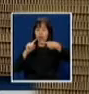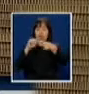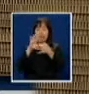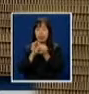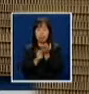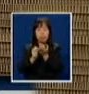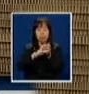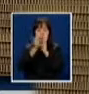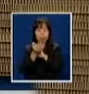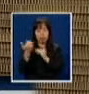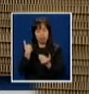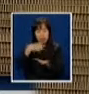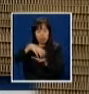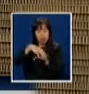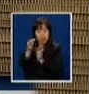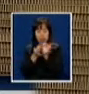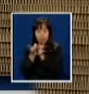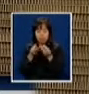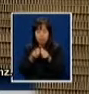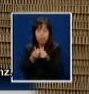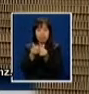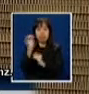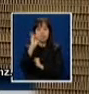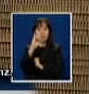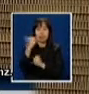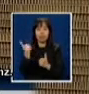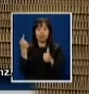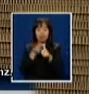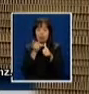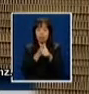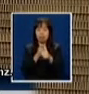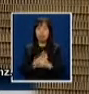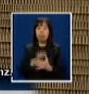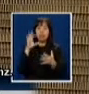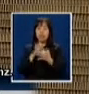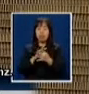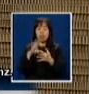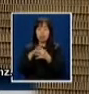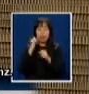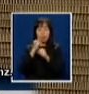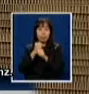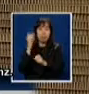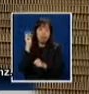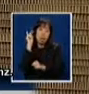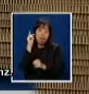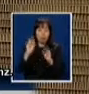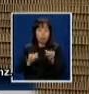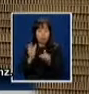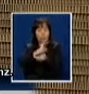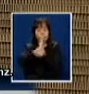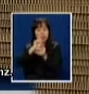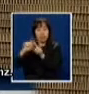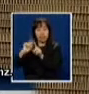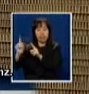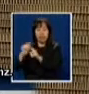จะยังไม่ได้มีการพูดหรืออธิบายในรายละเอียดมากนักนะครับเรื่องแรกก็คือเรื่องของสื่อสารมวลชนนะครับการทำงาน